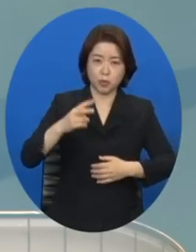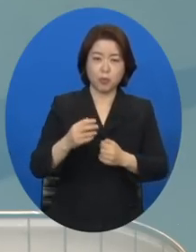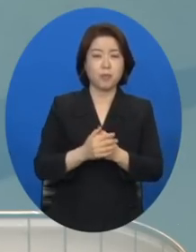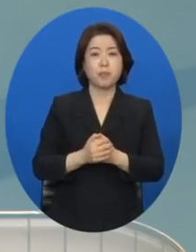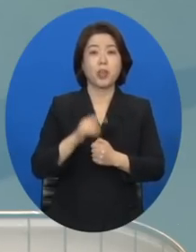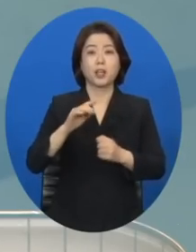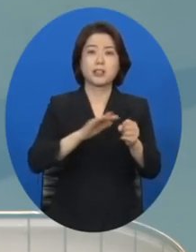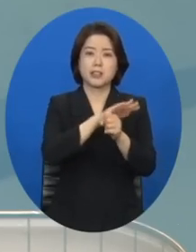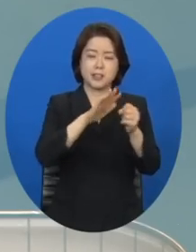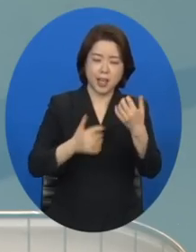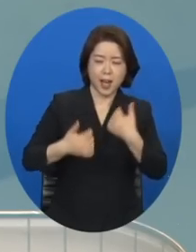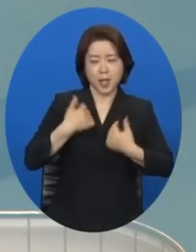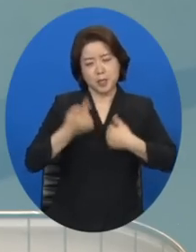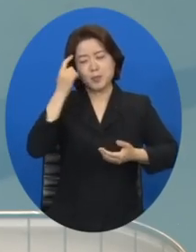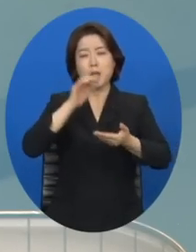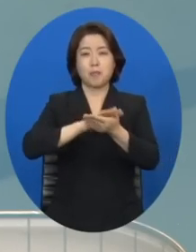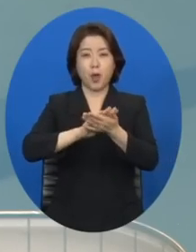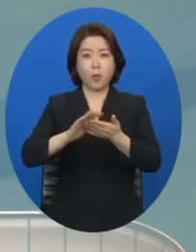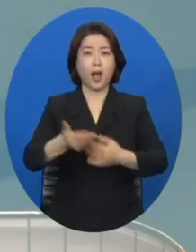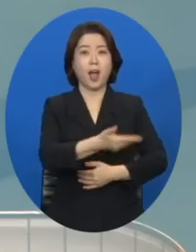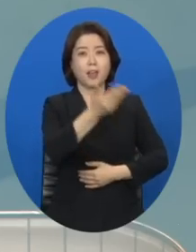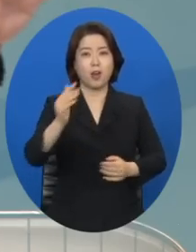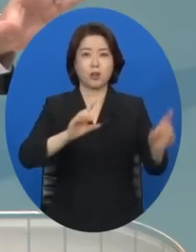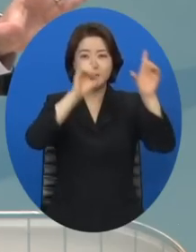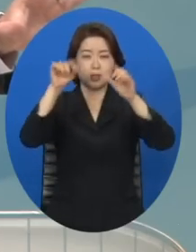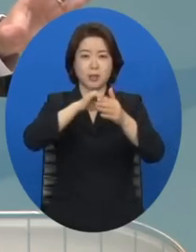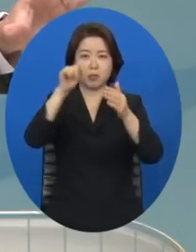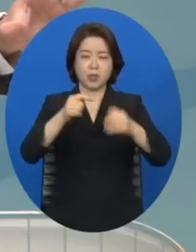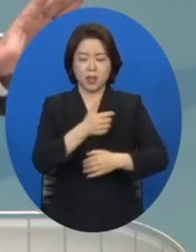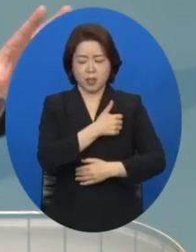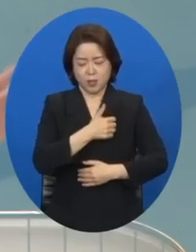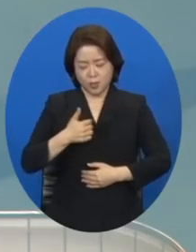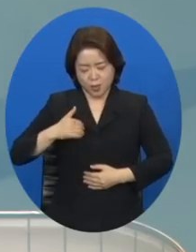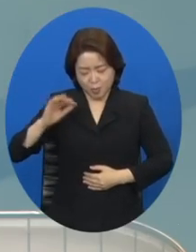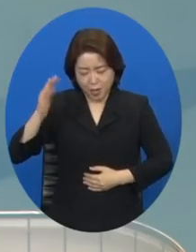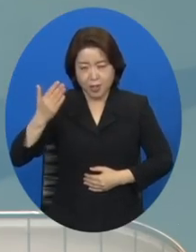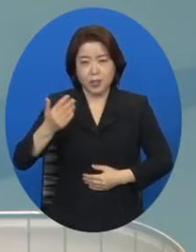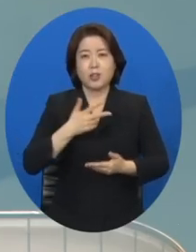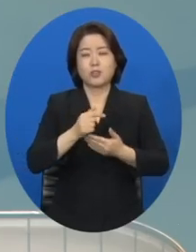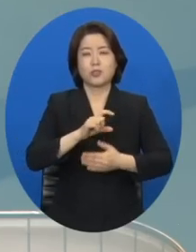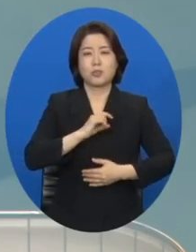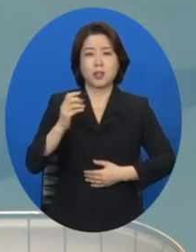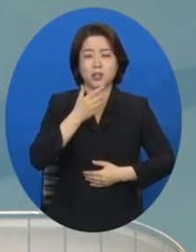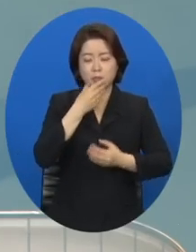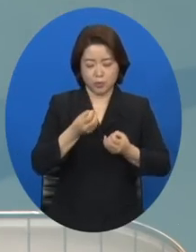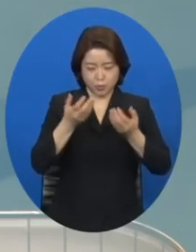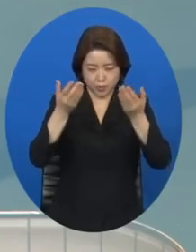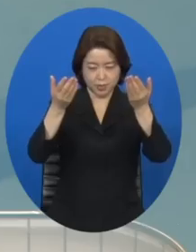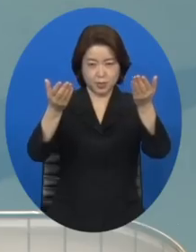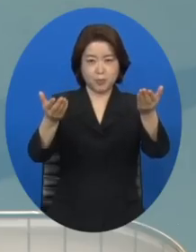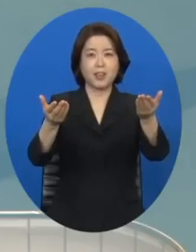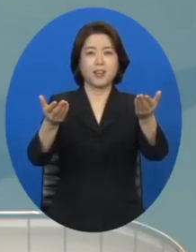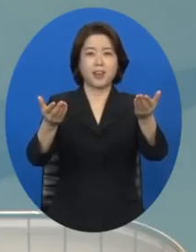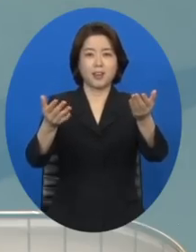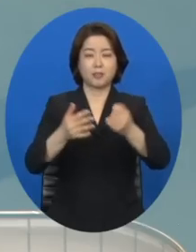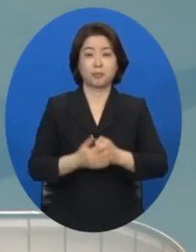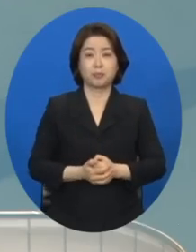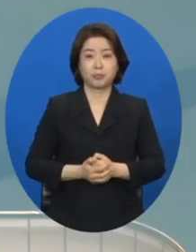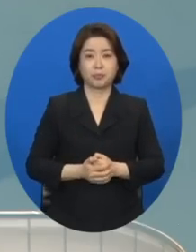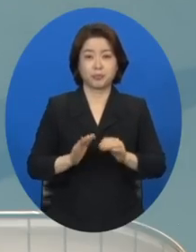그 사랑과 기쁨과 평강이 여러분들의 삶 가운데 충만하게 되시기를 주님의 이름으로 축원합니다 우리